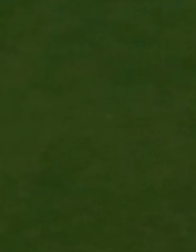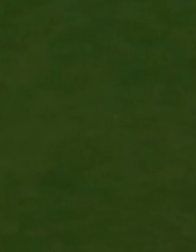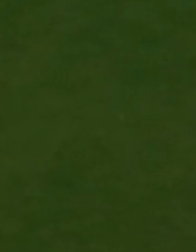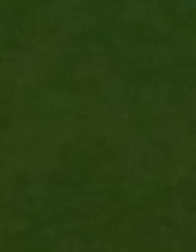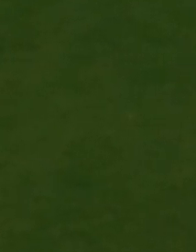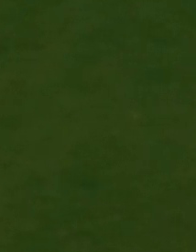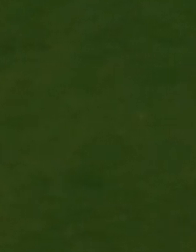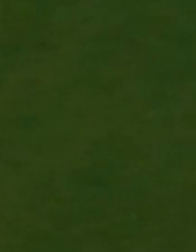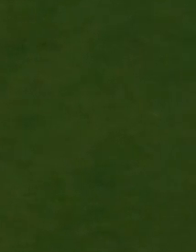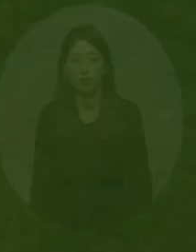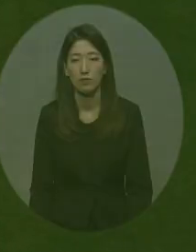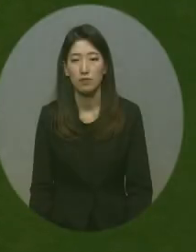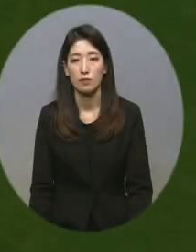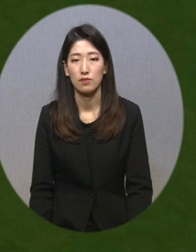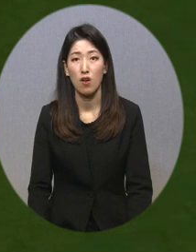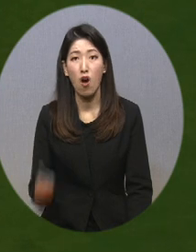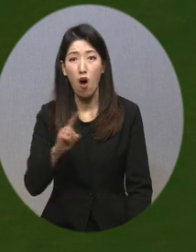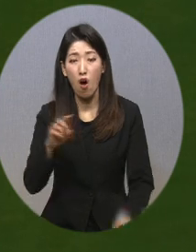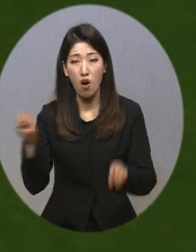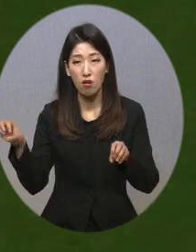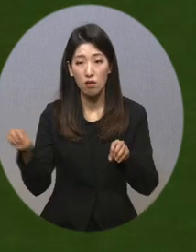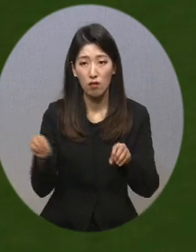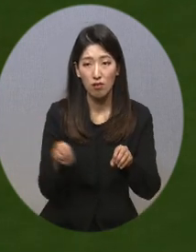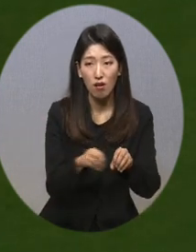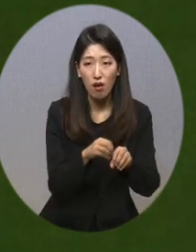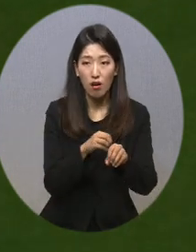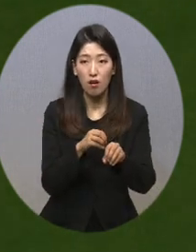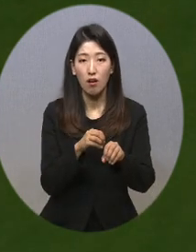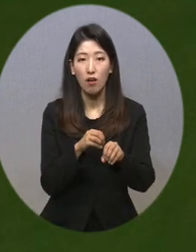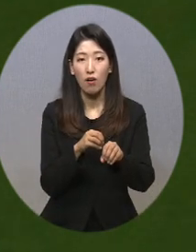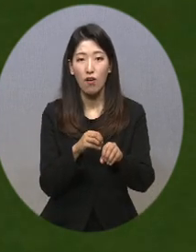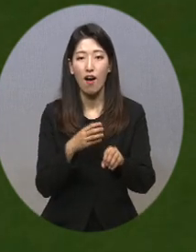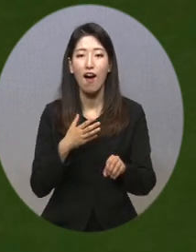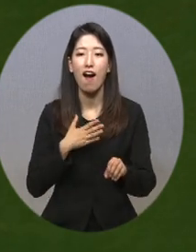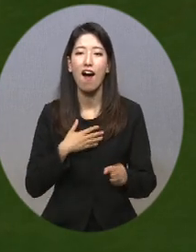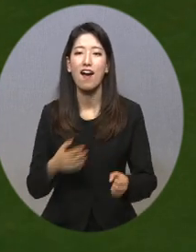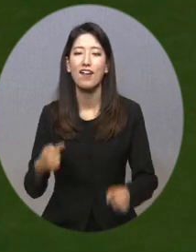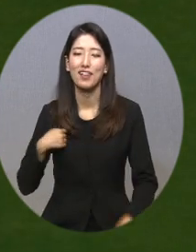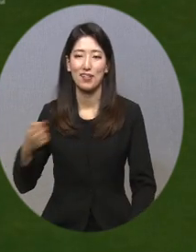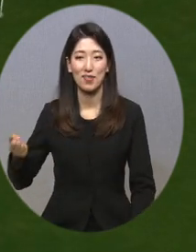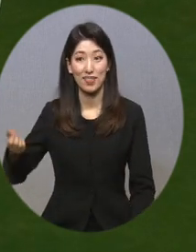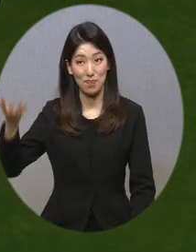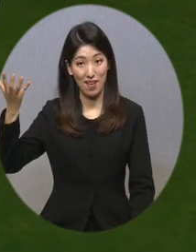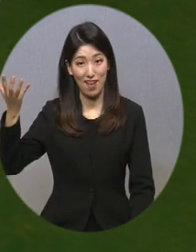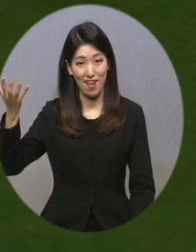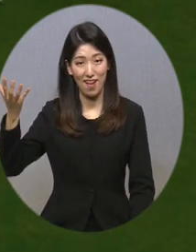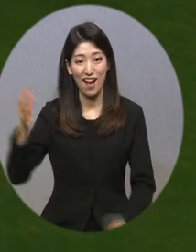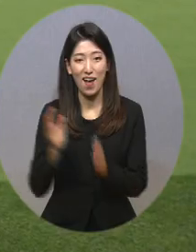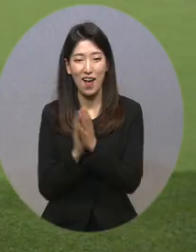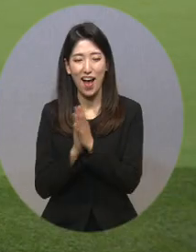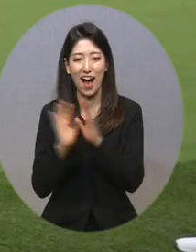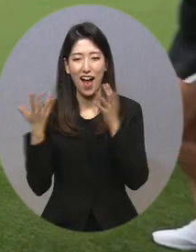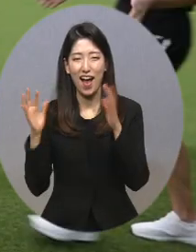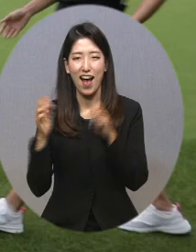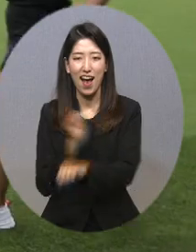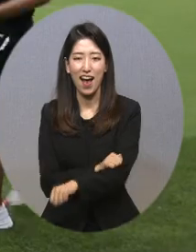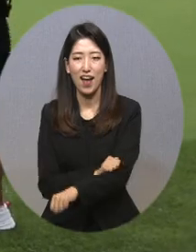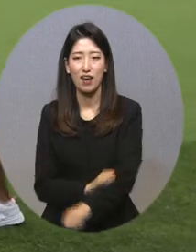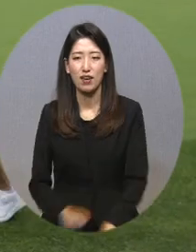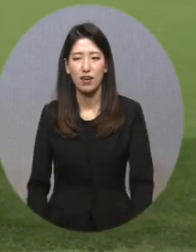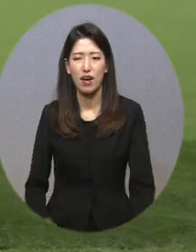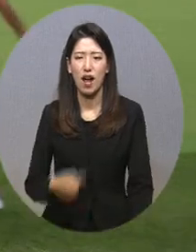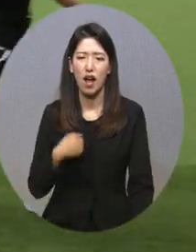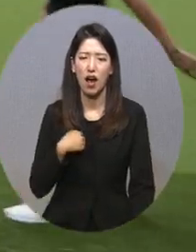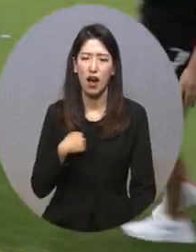아, 땡겼어. 어. 슥. 와, 또 이긴 거야? 와. 아. 잘했는데 이것도 찌찌